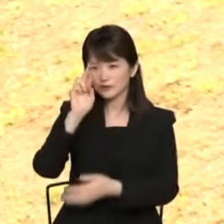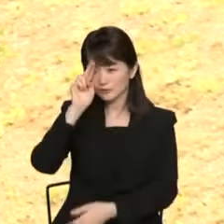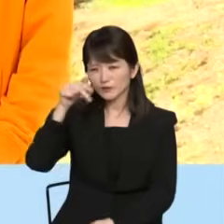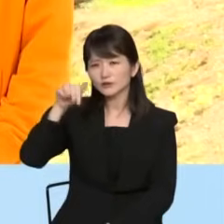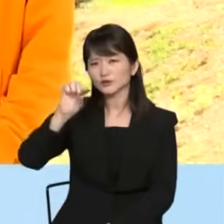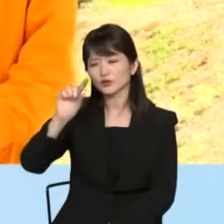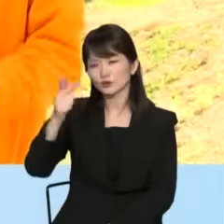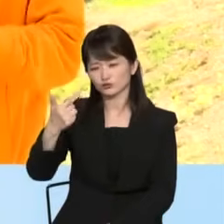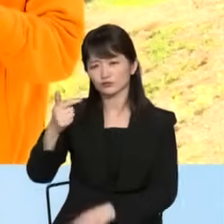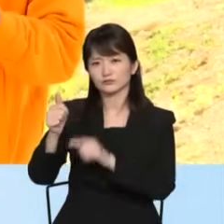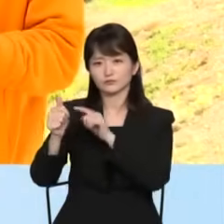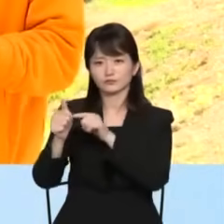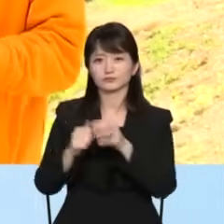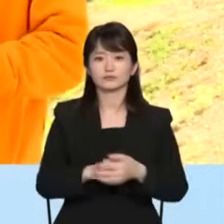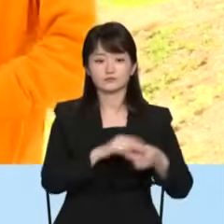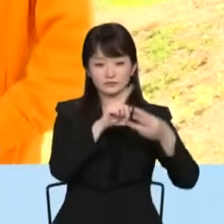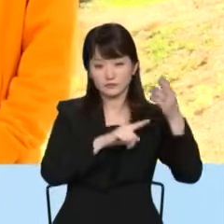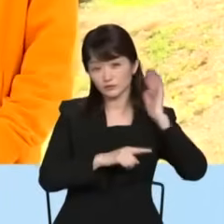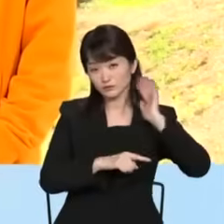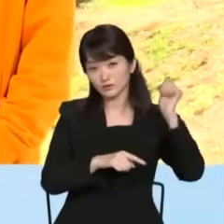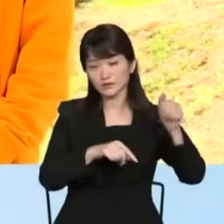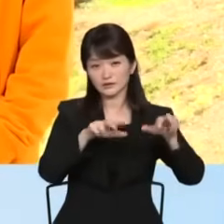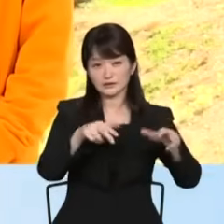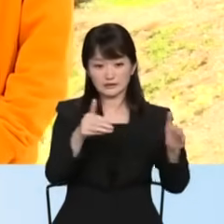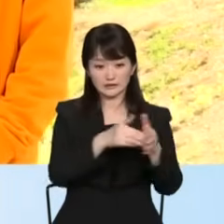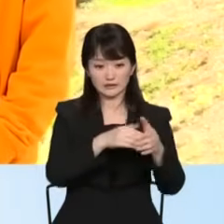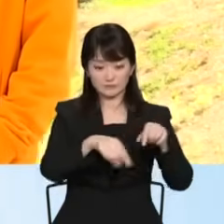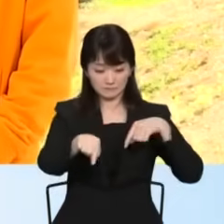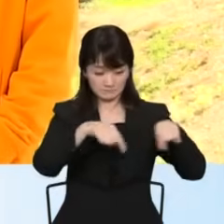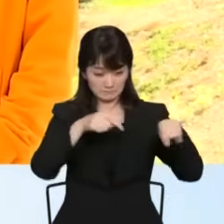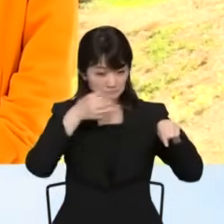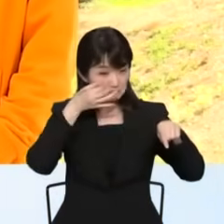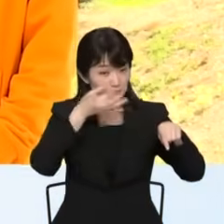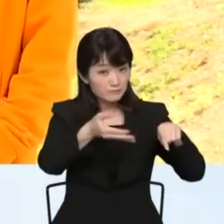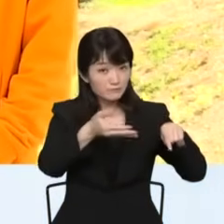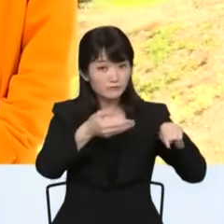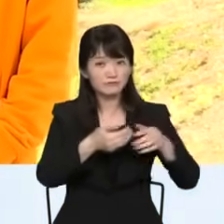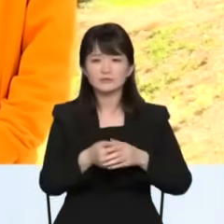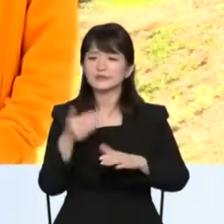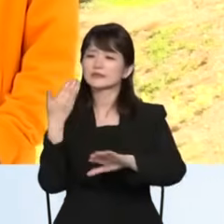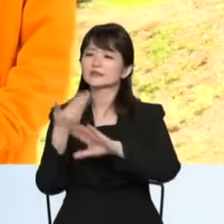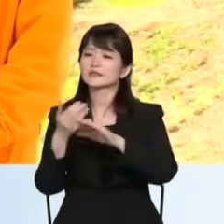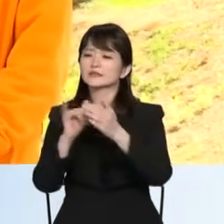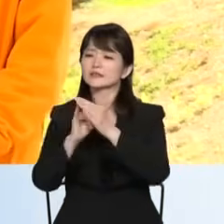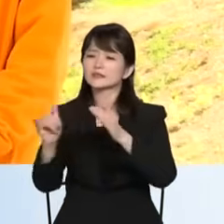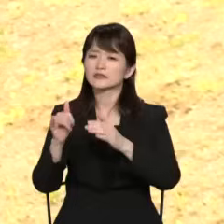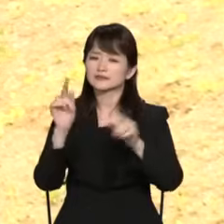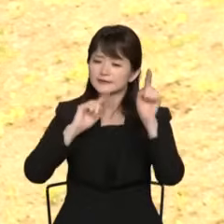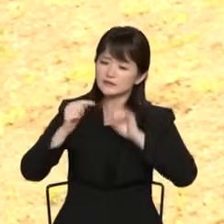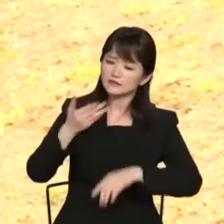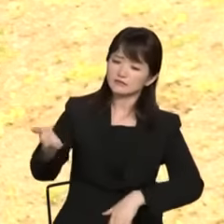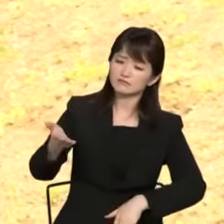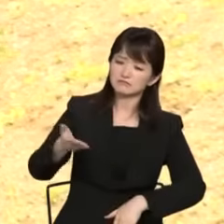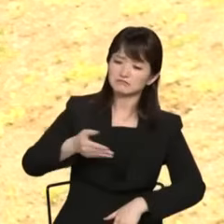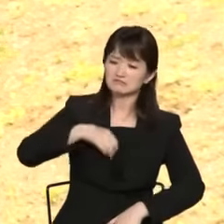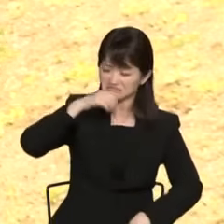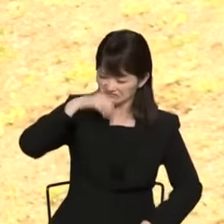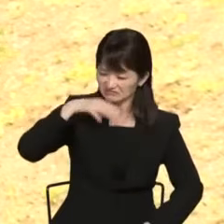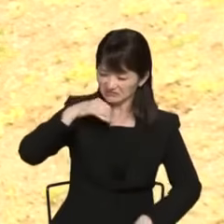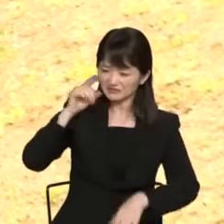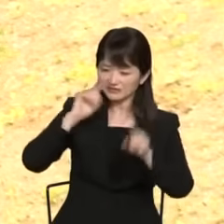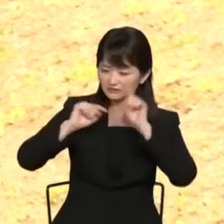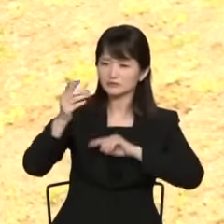텐데요. 윤석열 대통령이 지금까지 집권하신 다음에 보여주신 건요. 다른 가족에게 상처를 준 일은 서슴없이 하셨고요. 네.